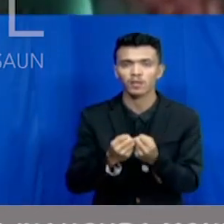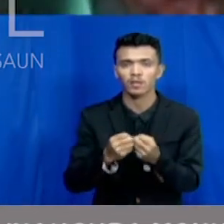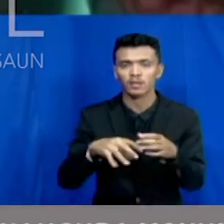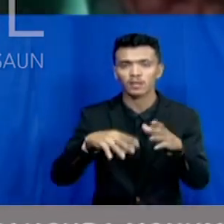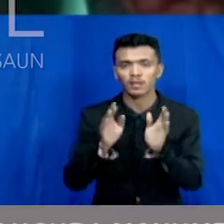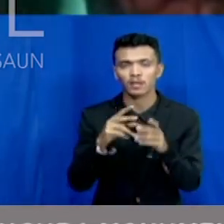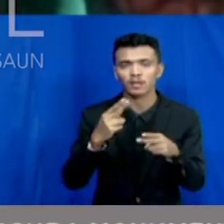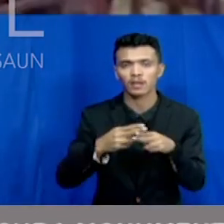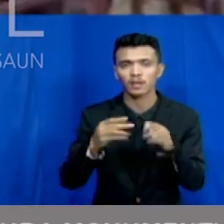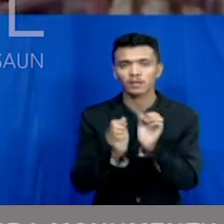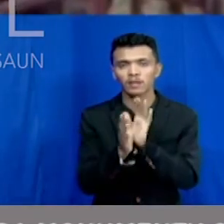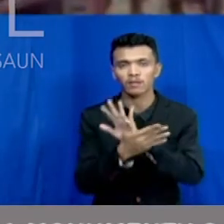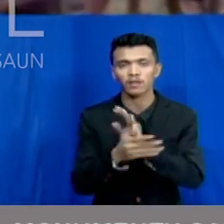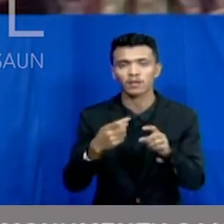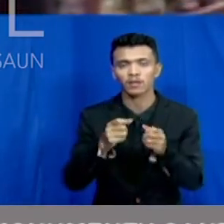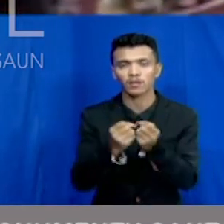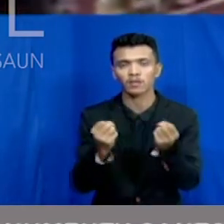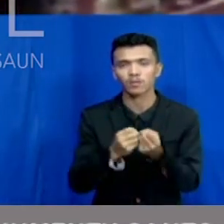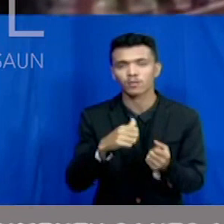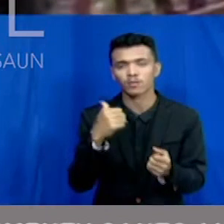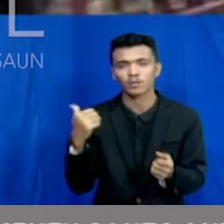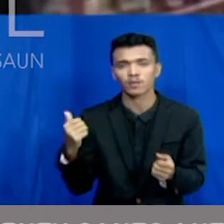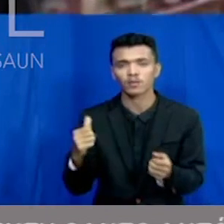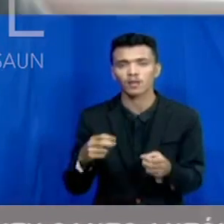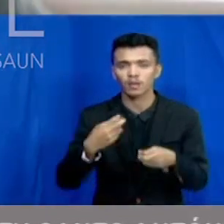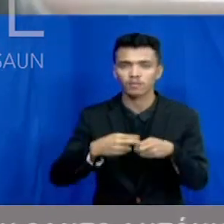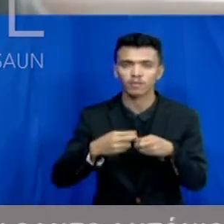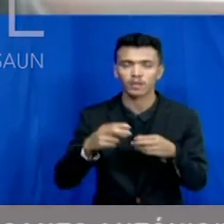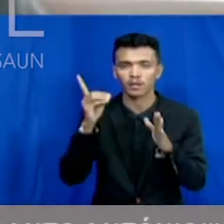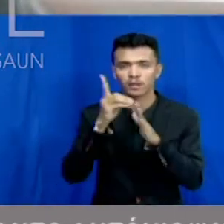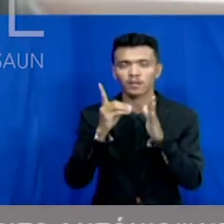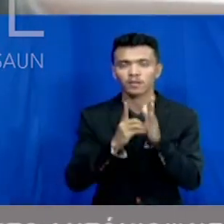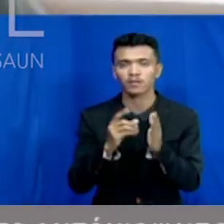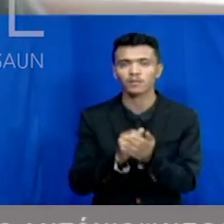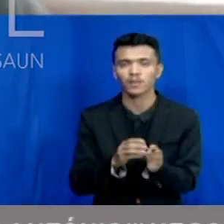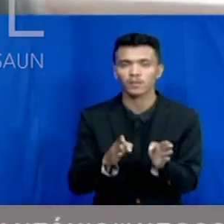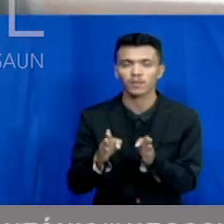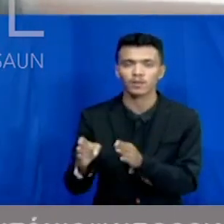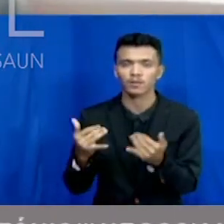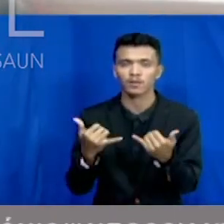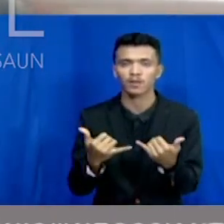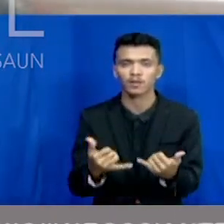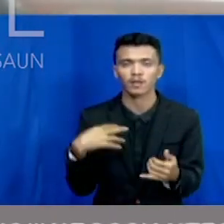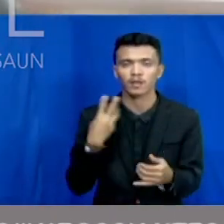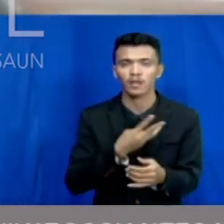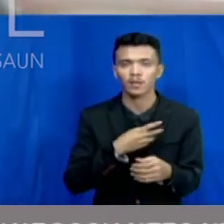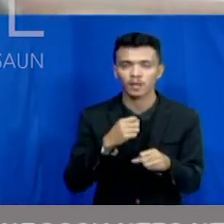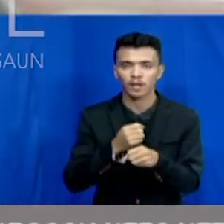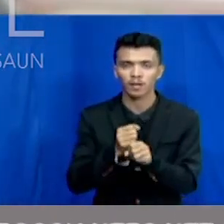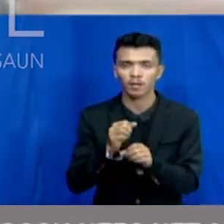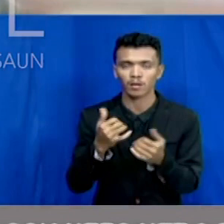Seluk, hodi prejudika prosesu verifikasaun dadus. Prosesu nebe agora, ami lau